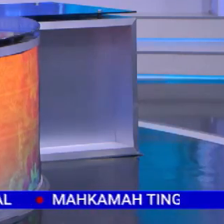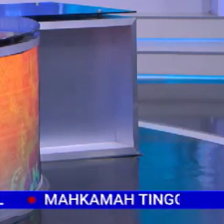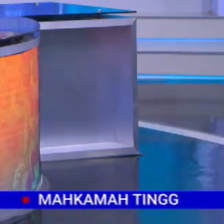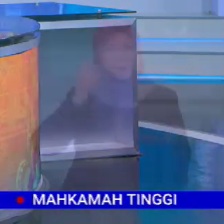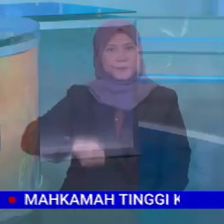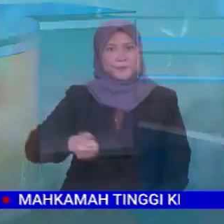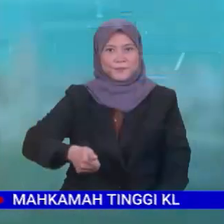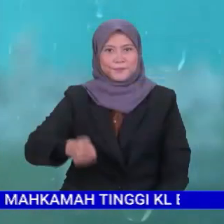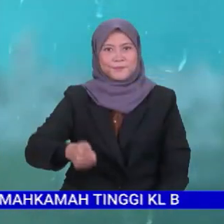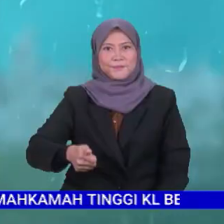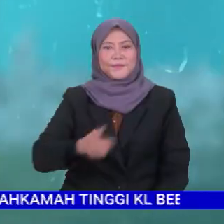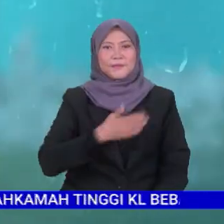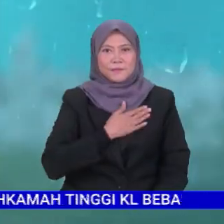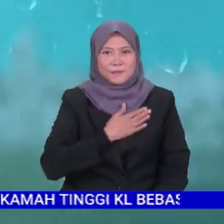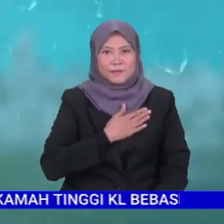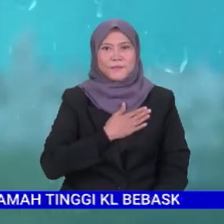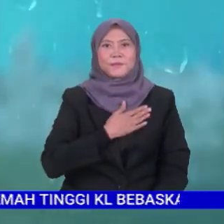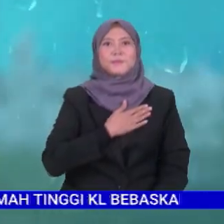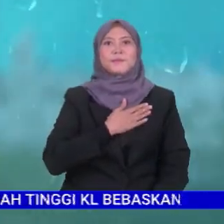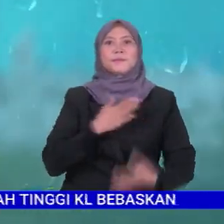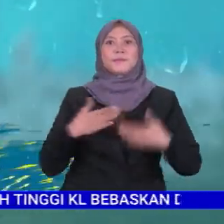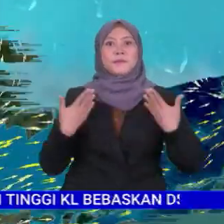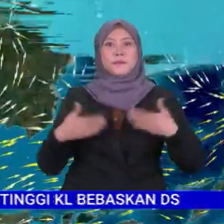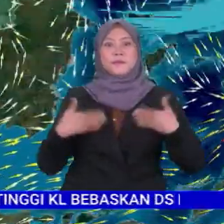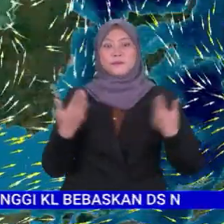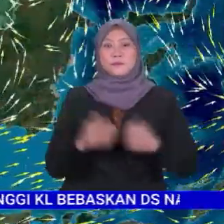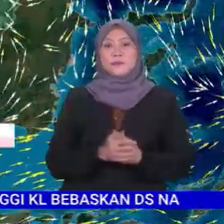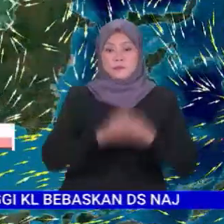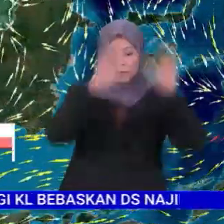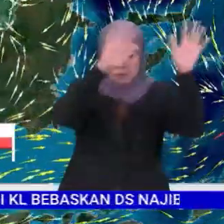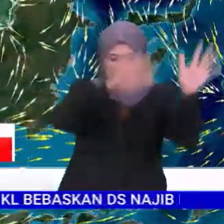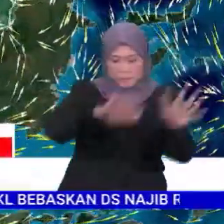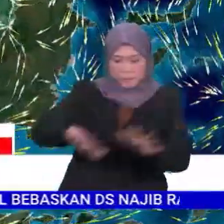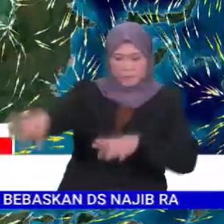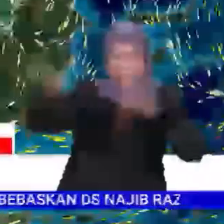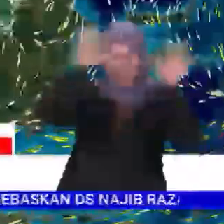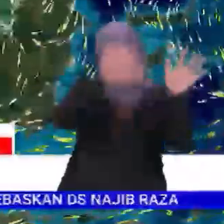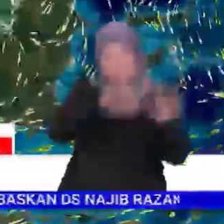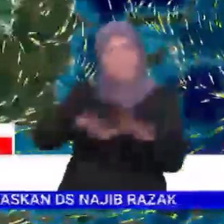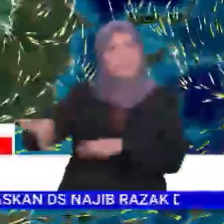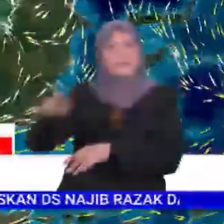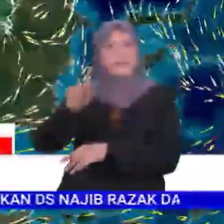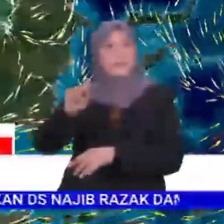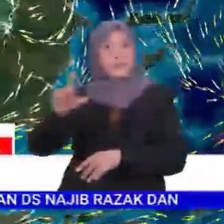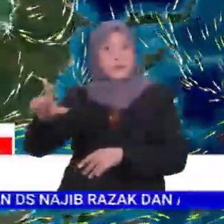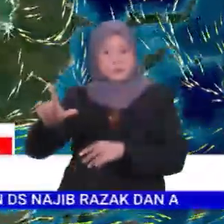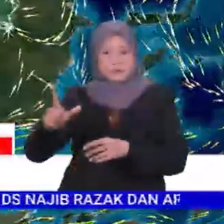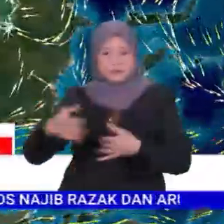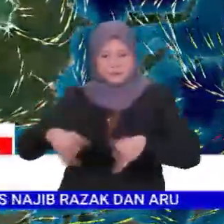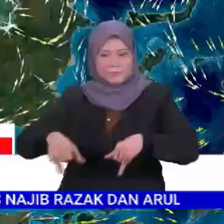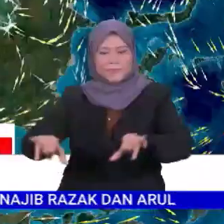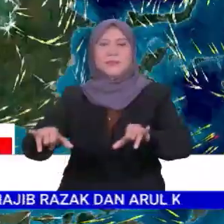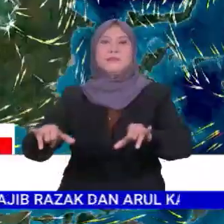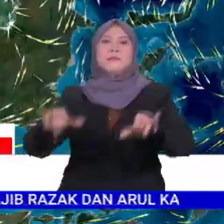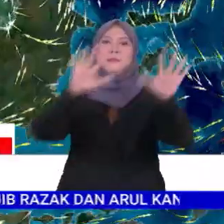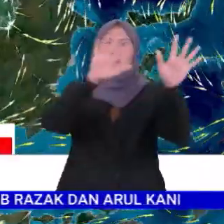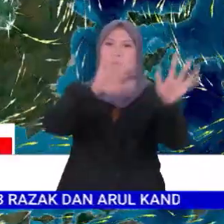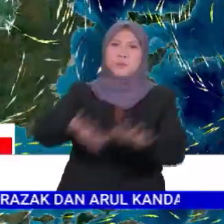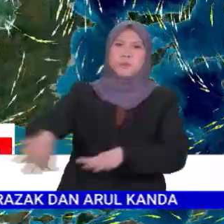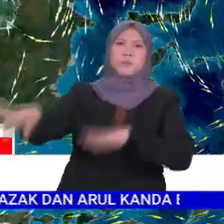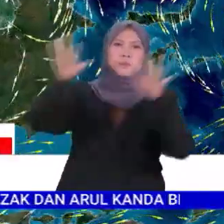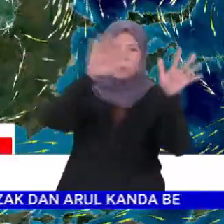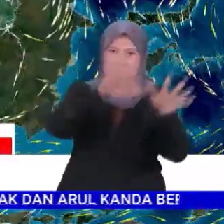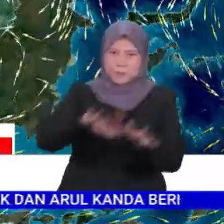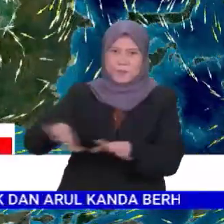Assalamualaikum dan salam sejahtera. Baiklah, luruan angin monsun daripada timur laut didapati masih lagi berlaku pada